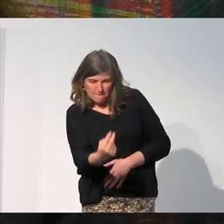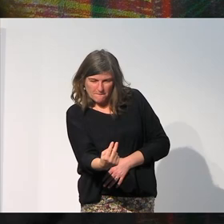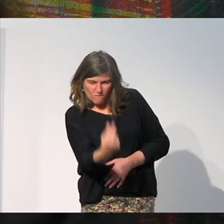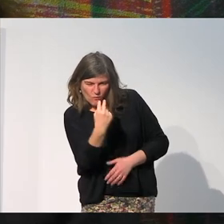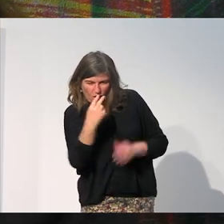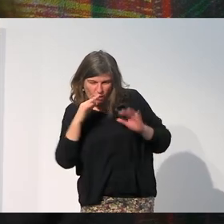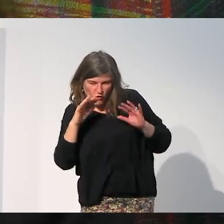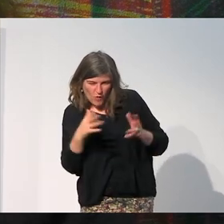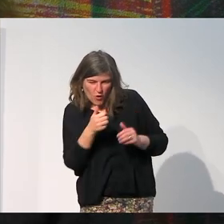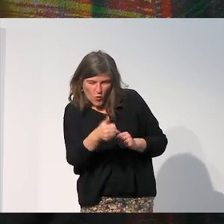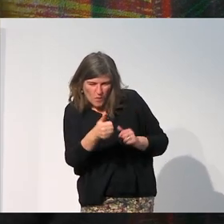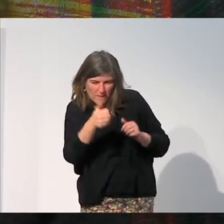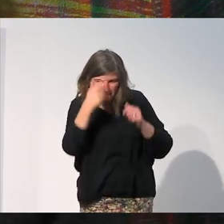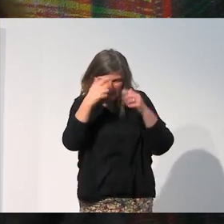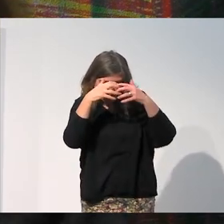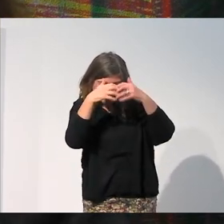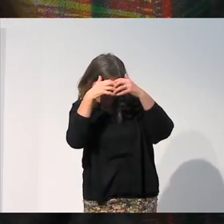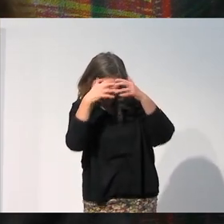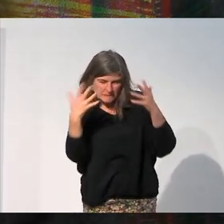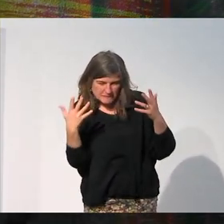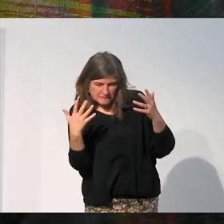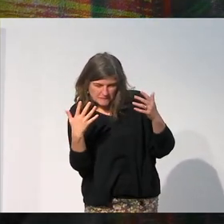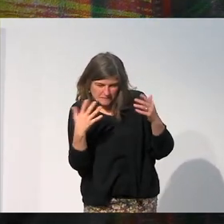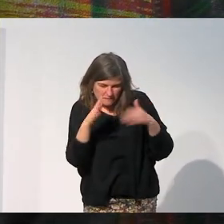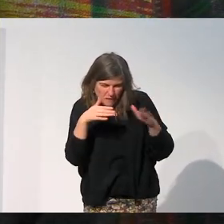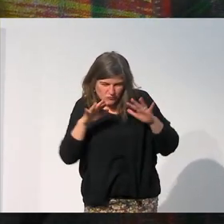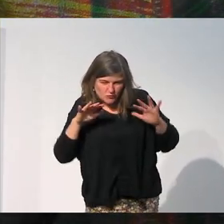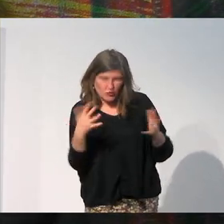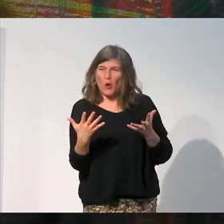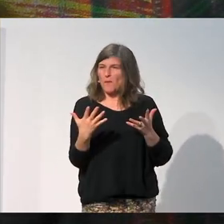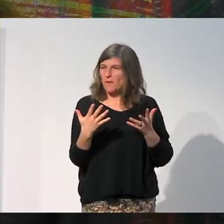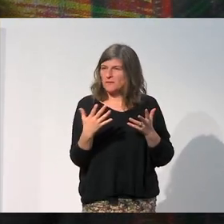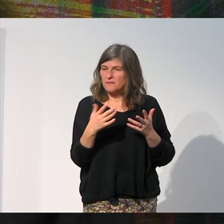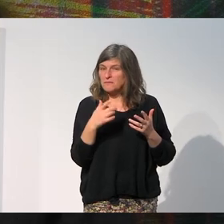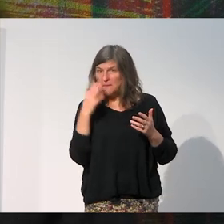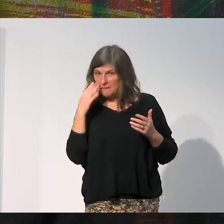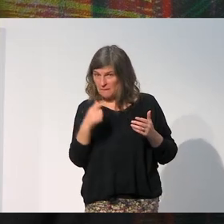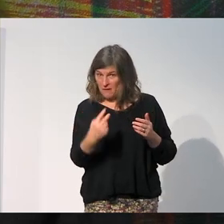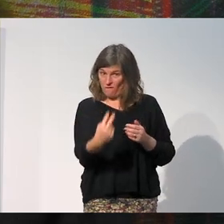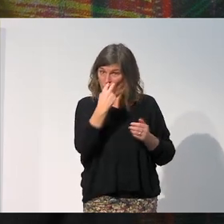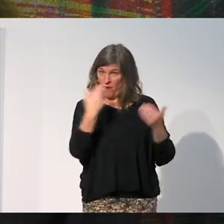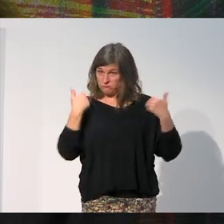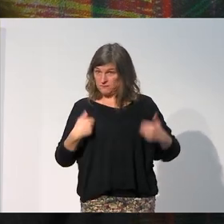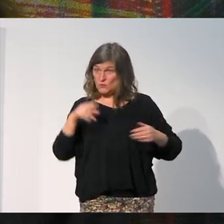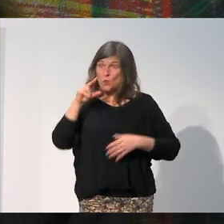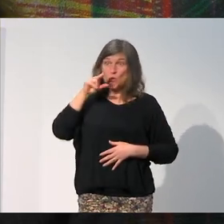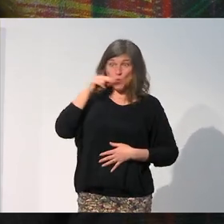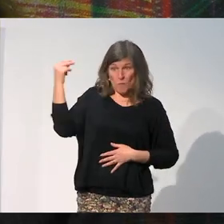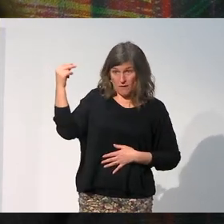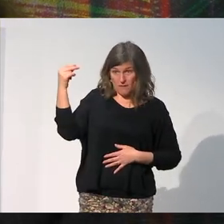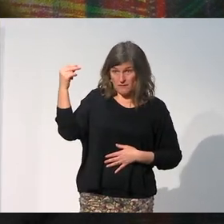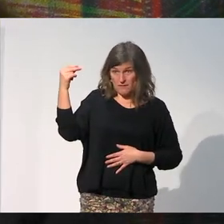schématiser, que voit ce chat quand il me regarde de l'autre bout de la pièce? Est-ce qu'il voit un être humain? Est-ce qu'il